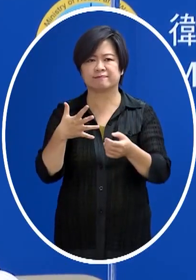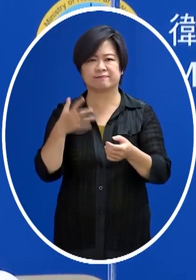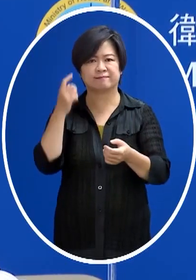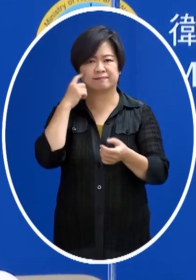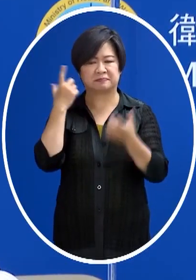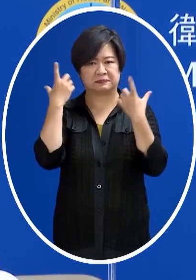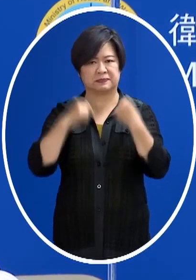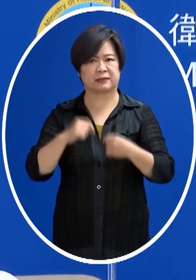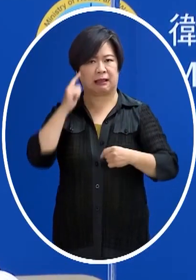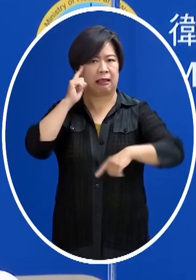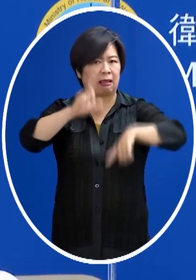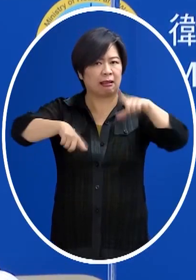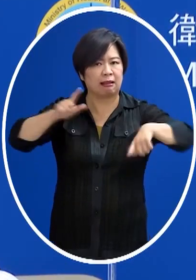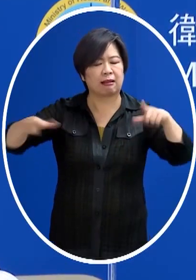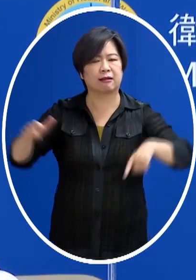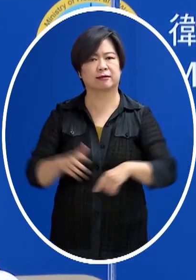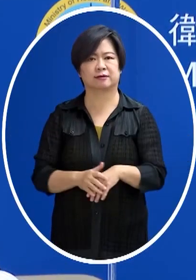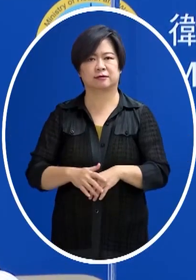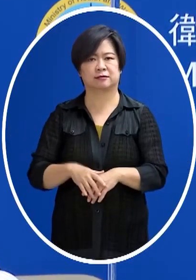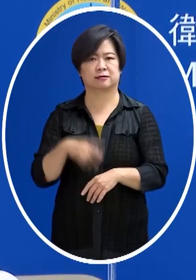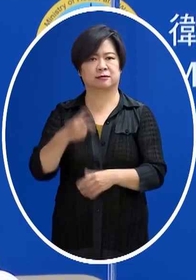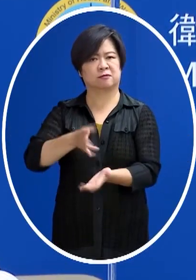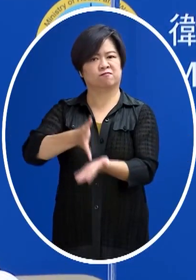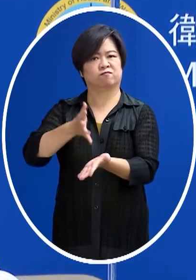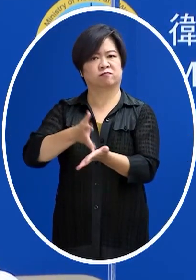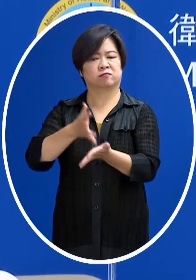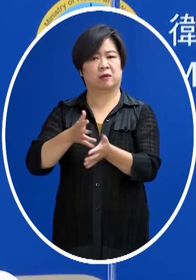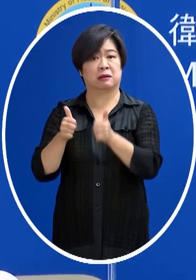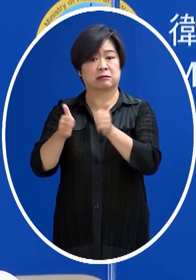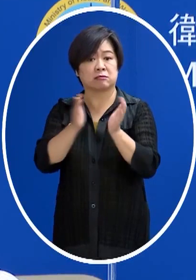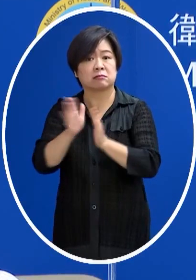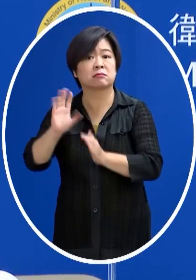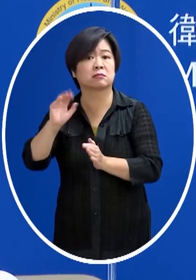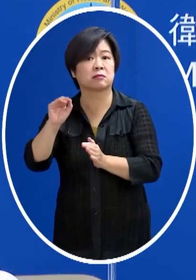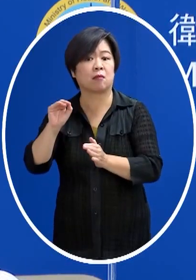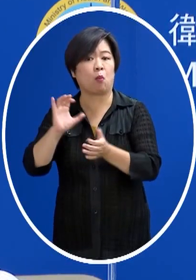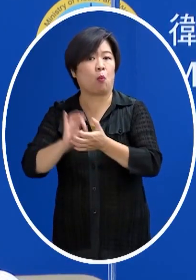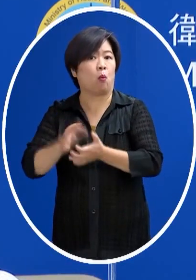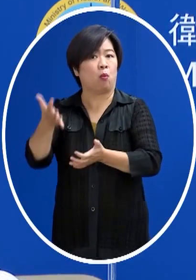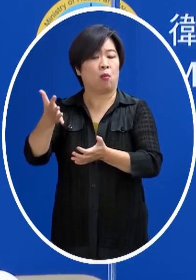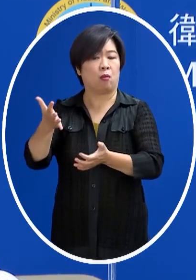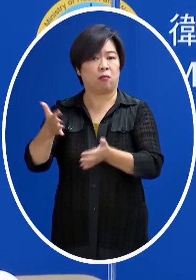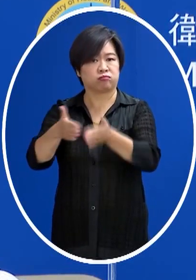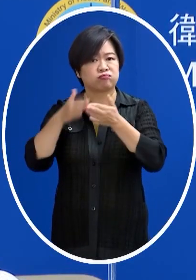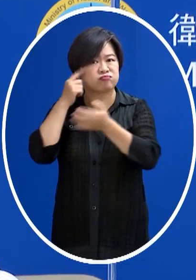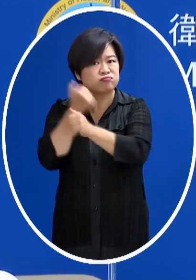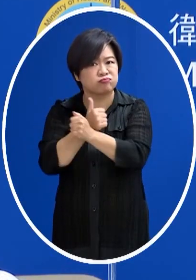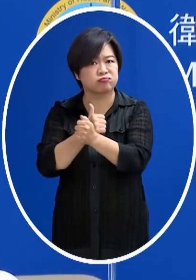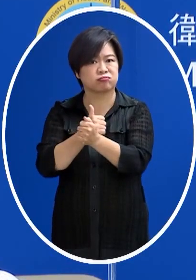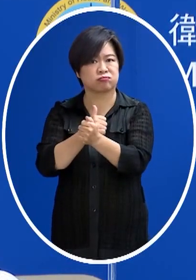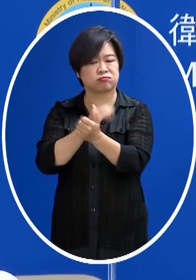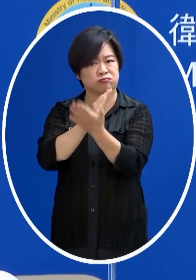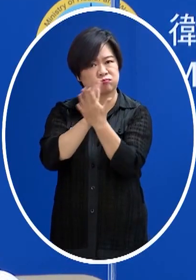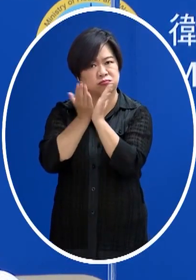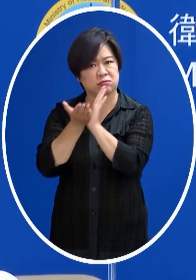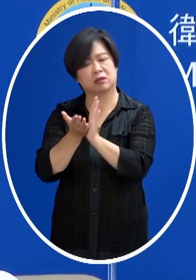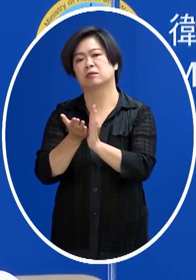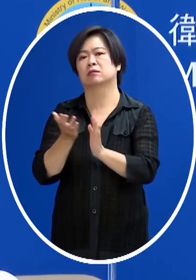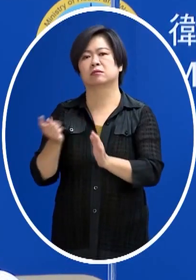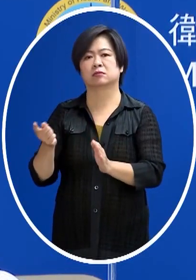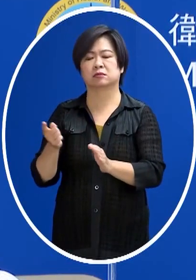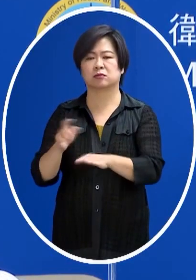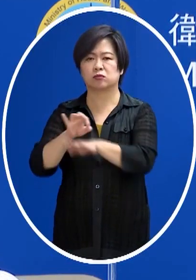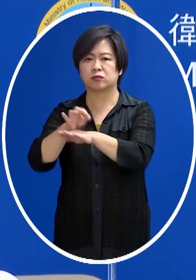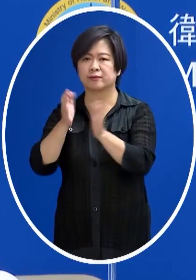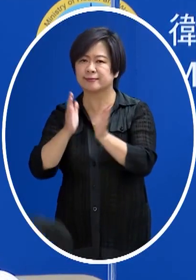来持不一样意见，但我们讲出他的道理，讲他为什么需要这样，我们需要考虑的层面包括不只是学